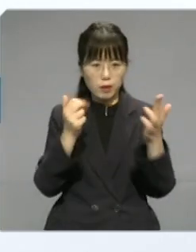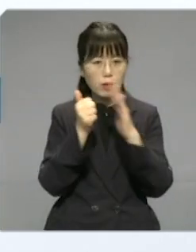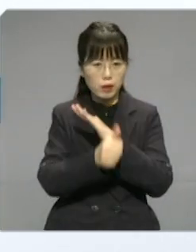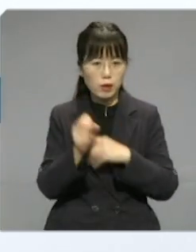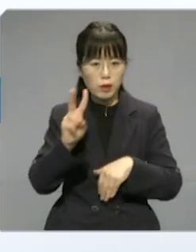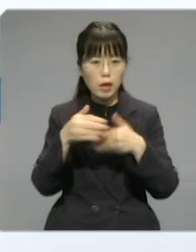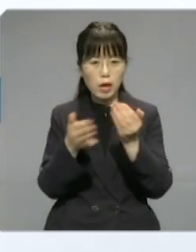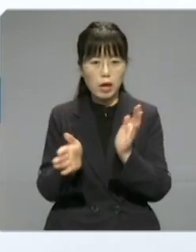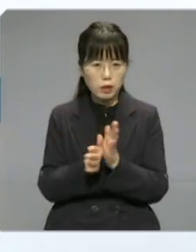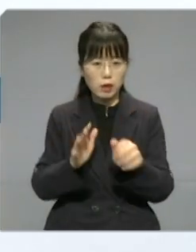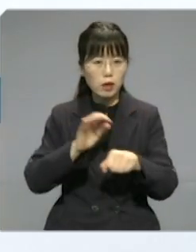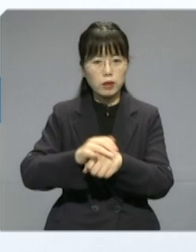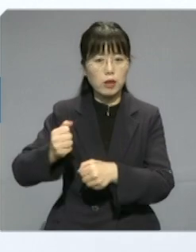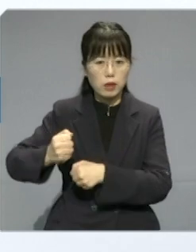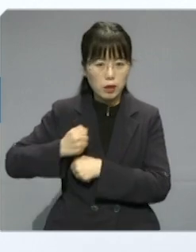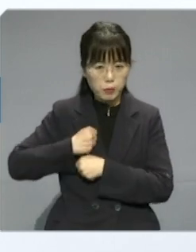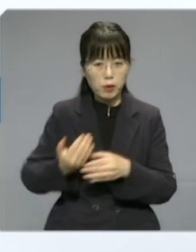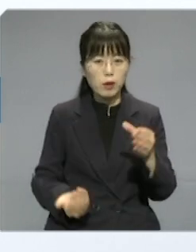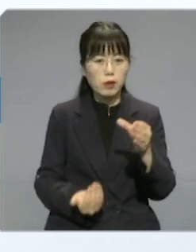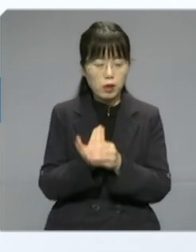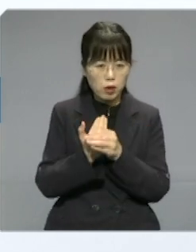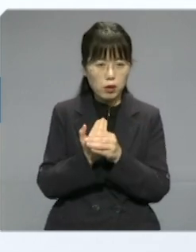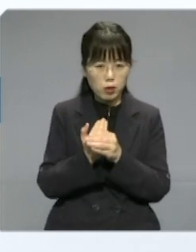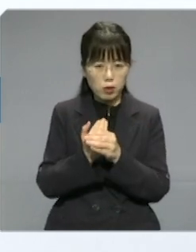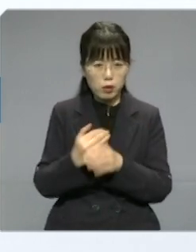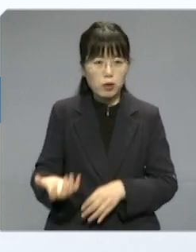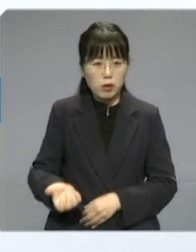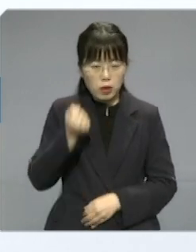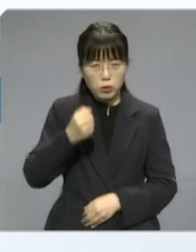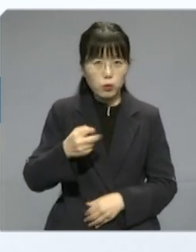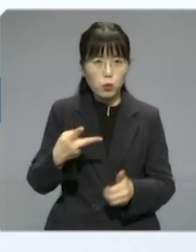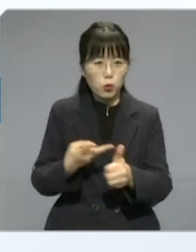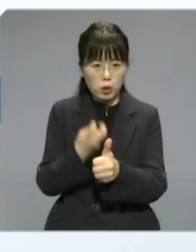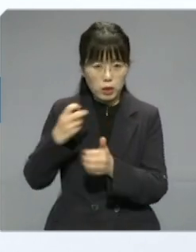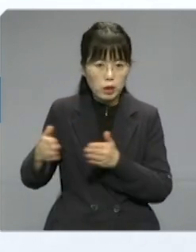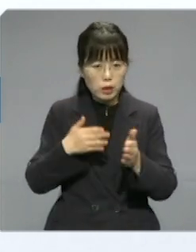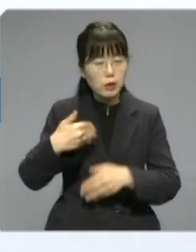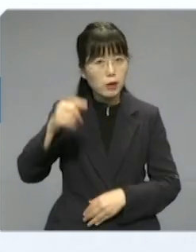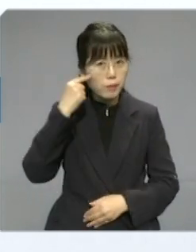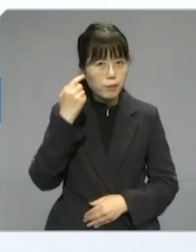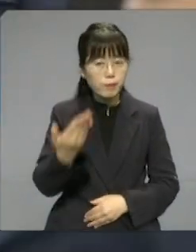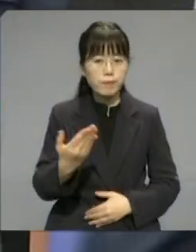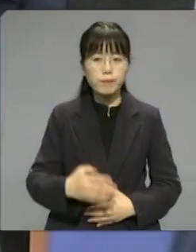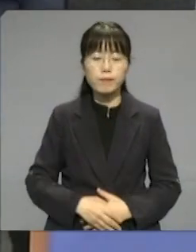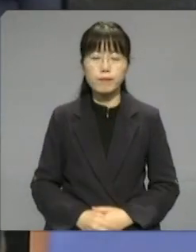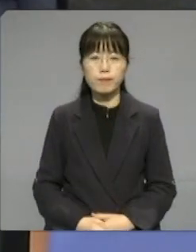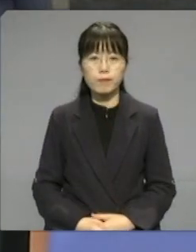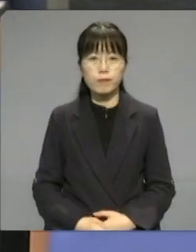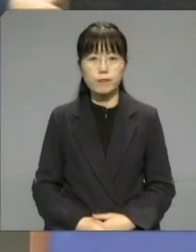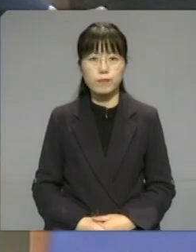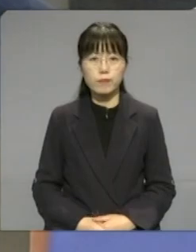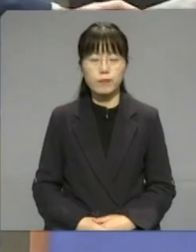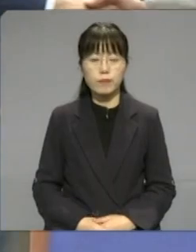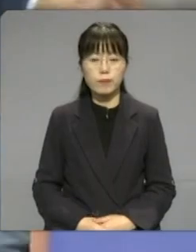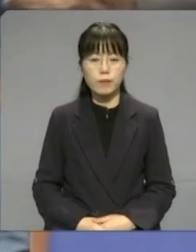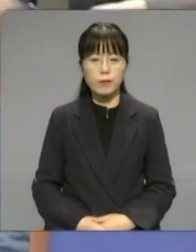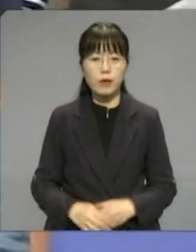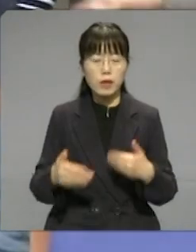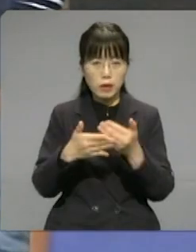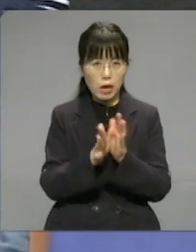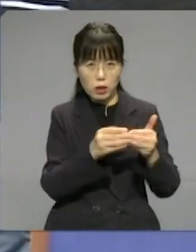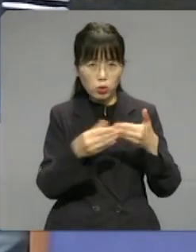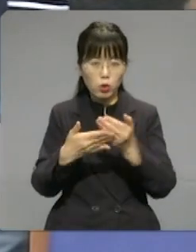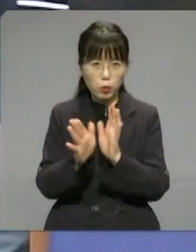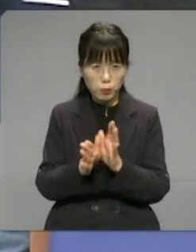대표와 야당은 정녕 최상병 사건을 빌미로 탄핵의 길을 가겠다는 것입니까? 당